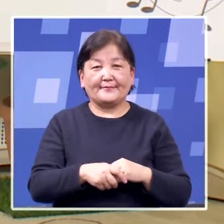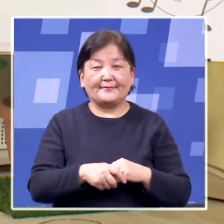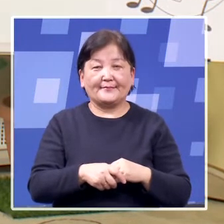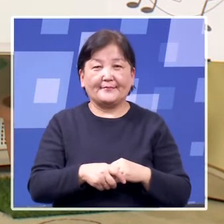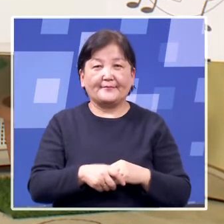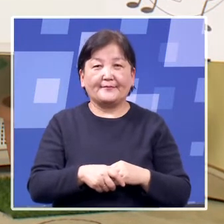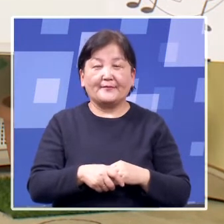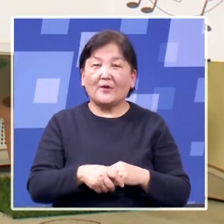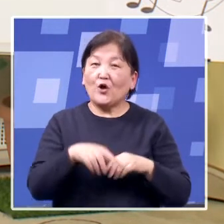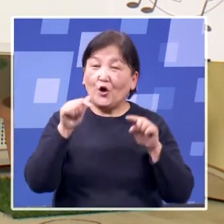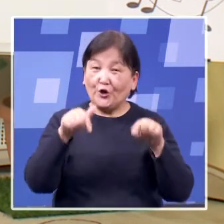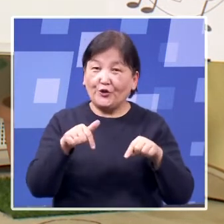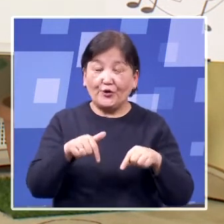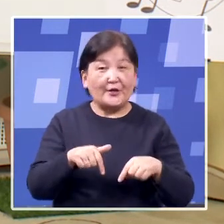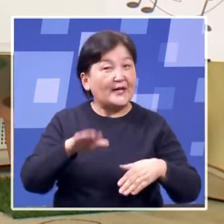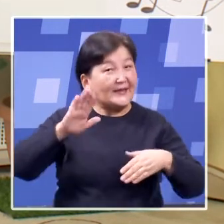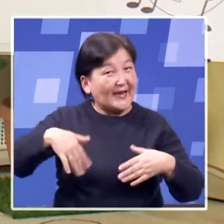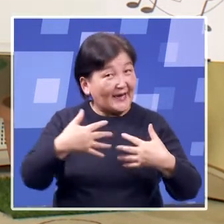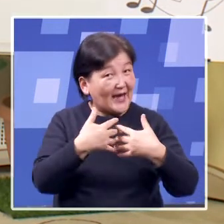Одоо дараагийн амт ямар амт бэлээ хүүхдүүд ээ?